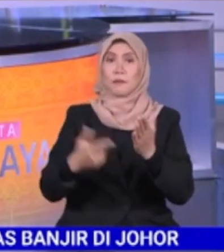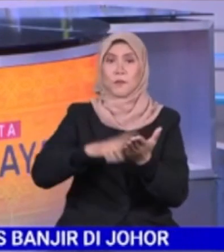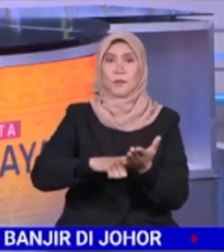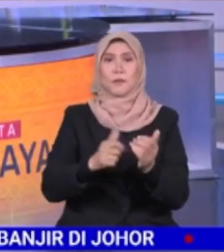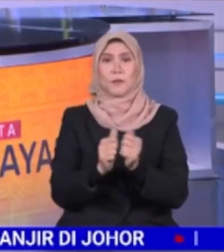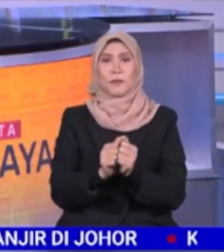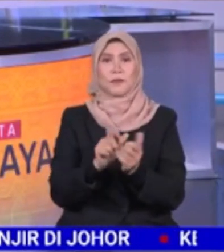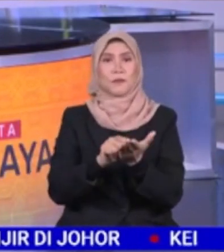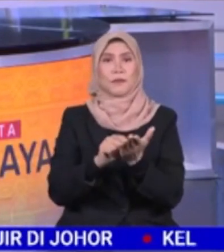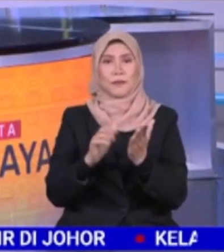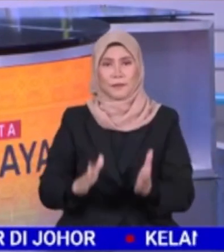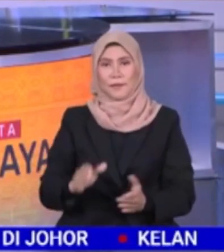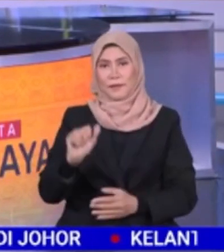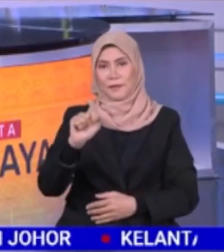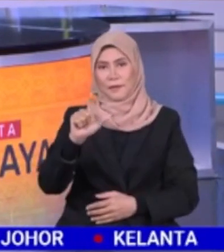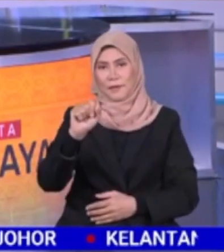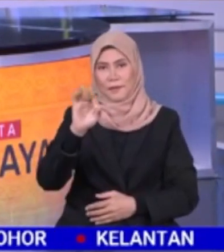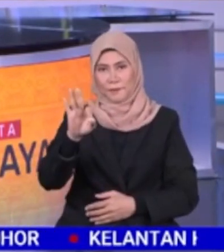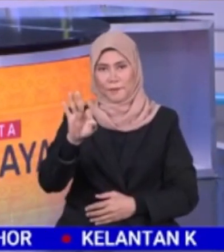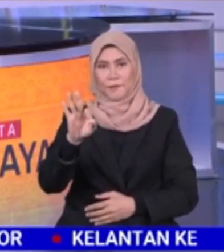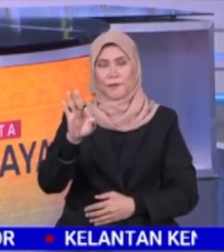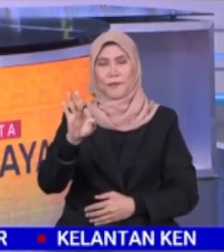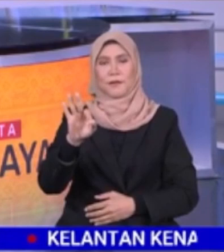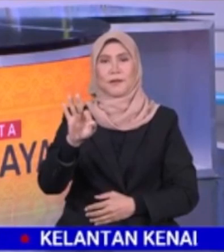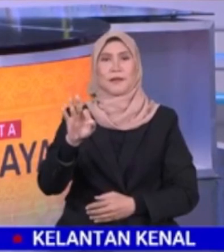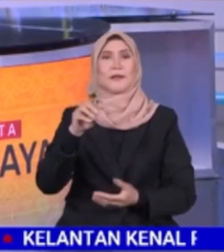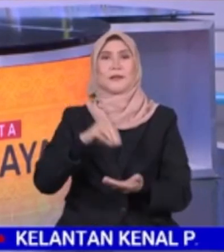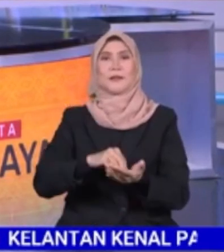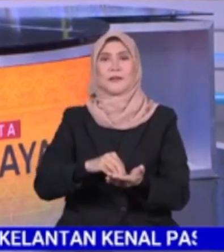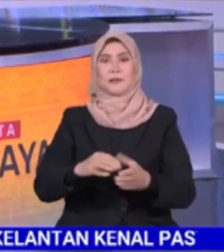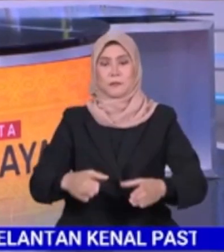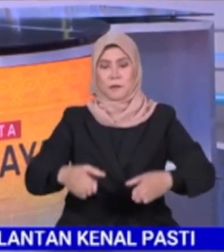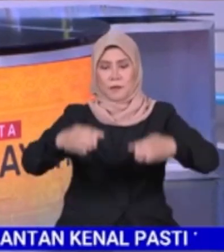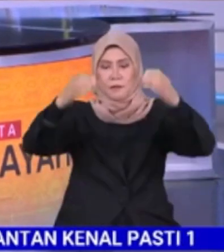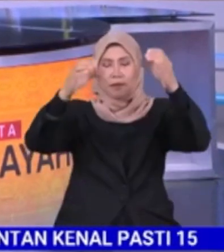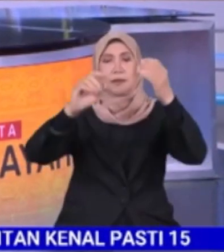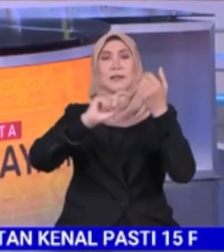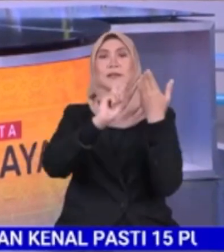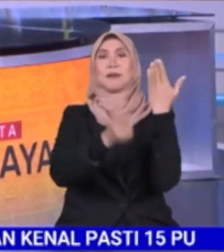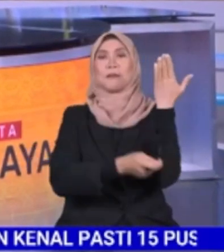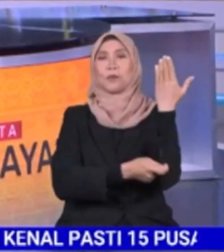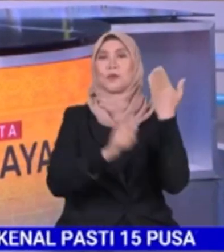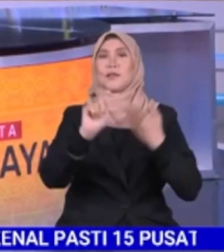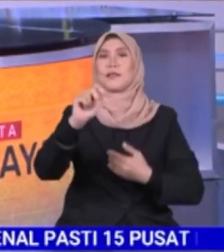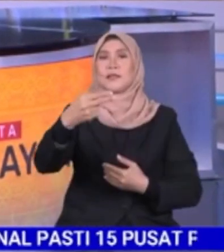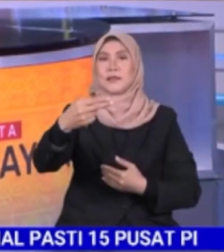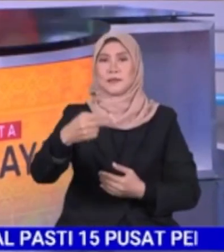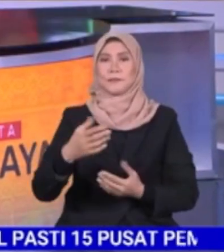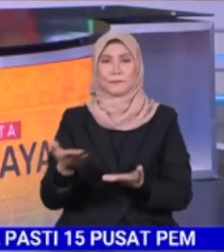langsung bersama wartawan Alif Ashraf kamanur di menara tabung Haji sedangkan